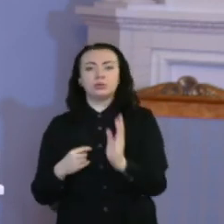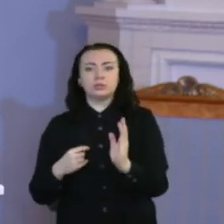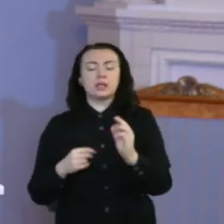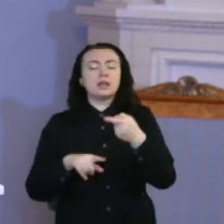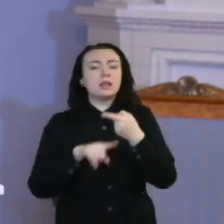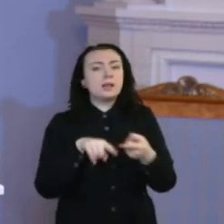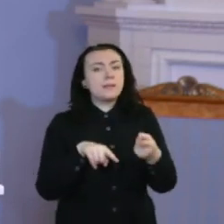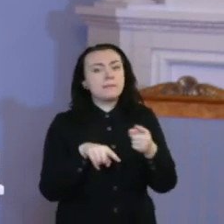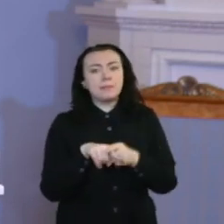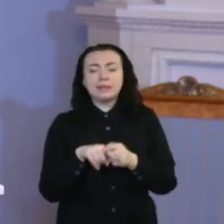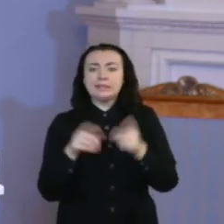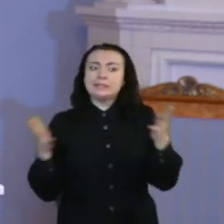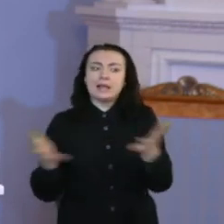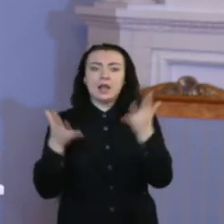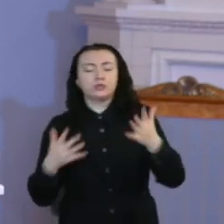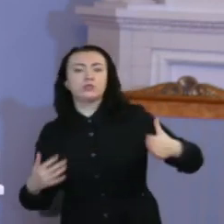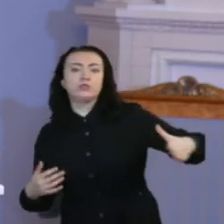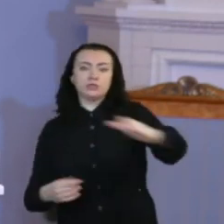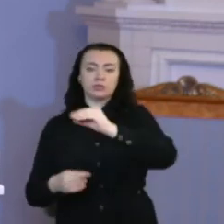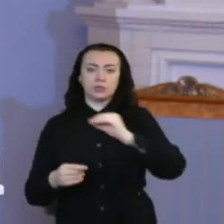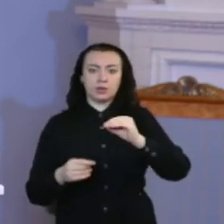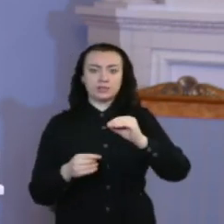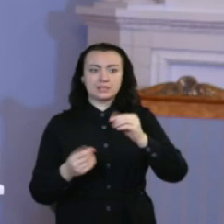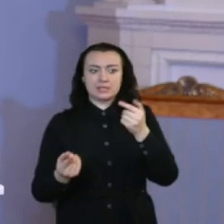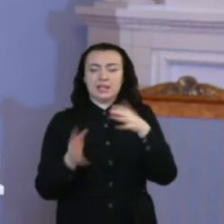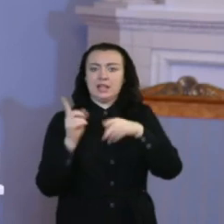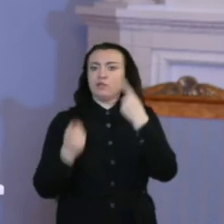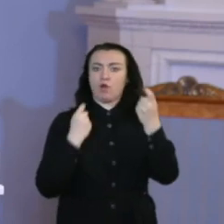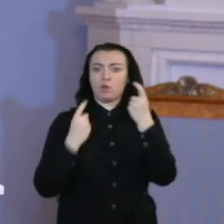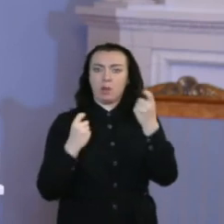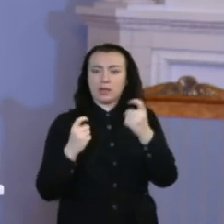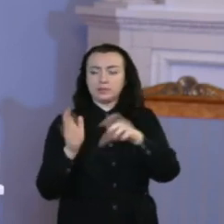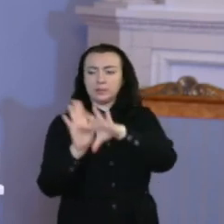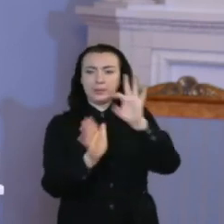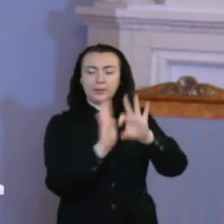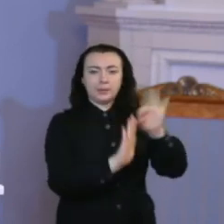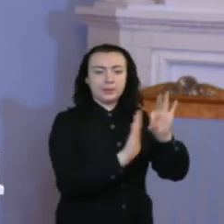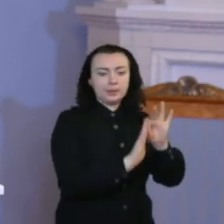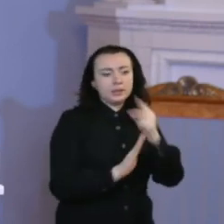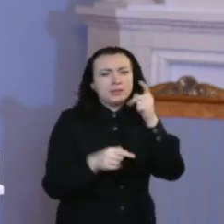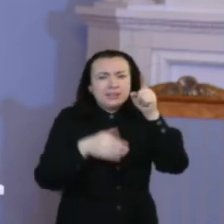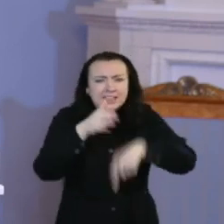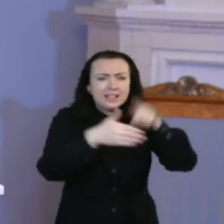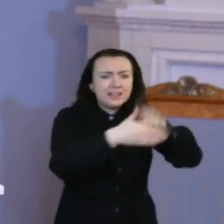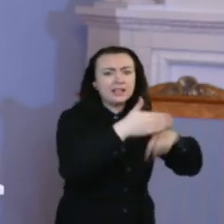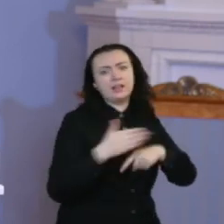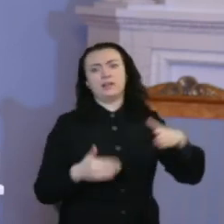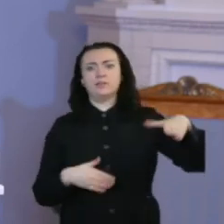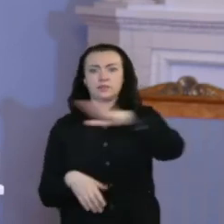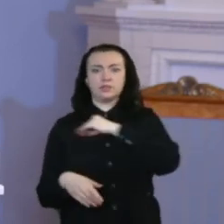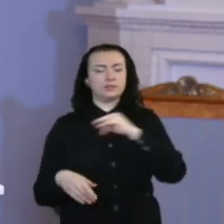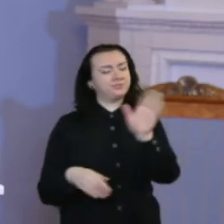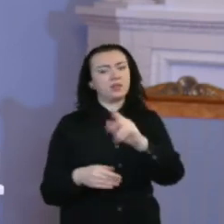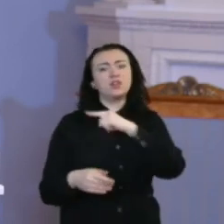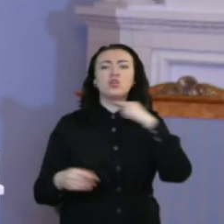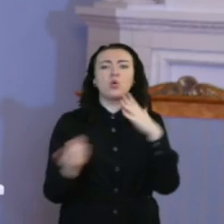labai rūpestingai raginu visus atsirinkti savo informacijos šaltinius, nepasiduoti tom klišėm, kurias mum bando